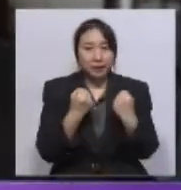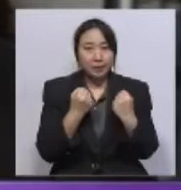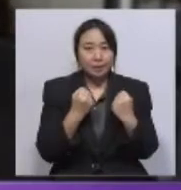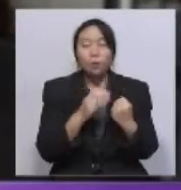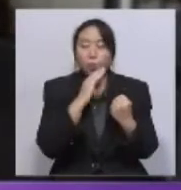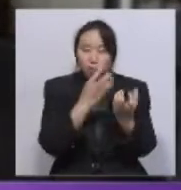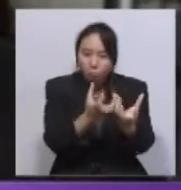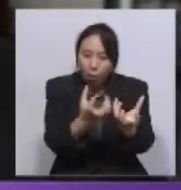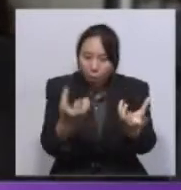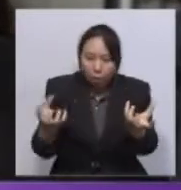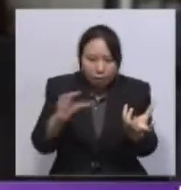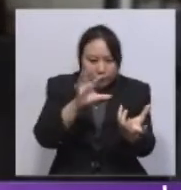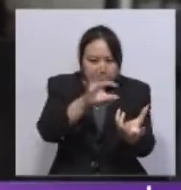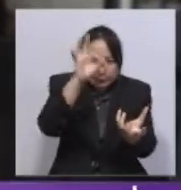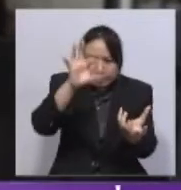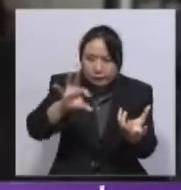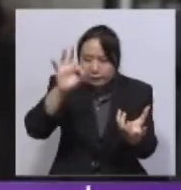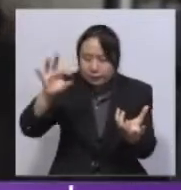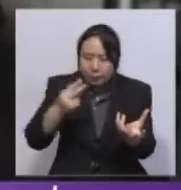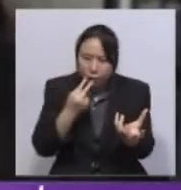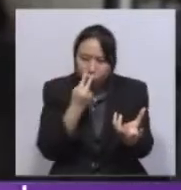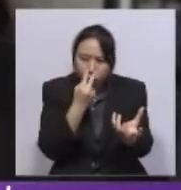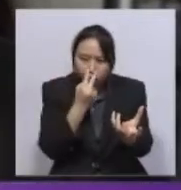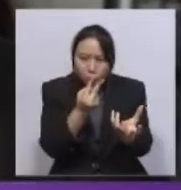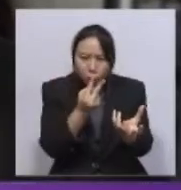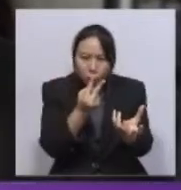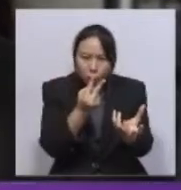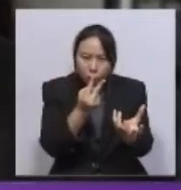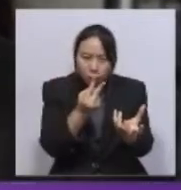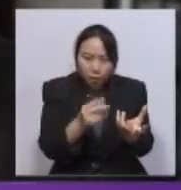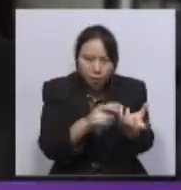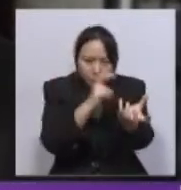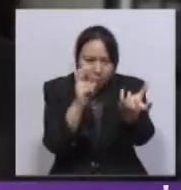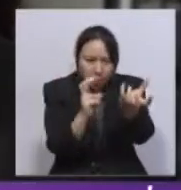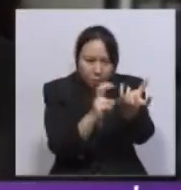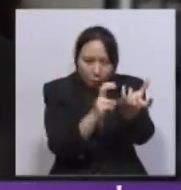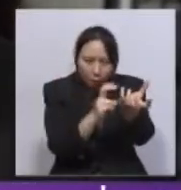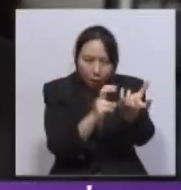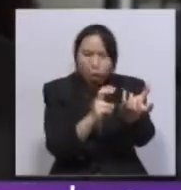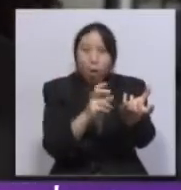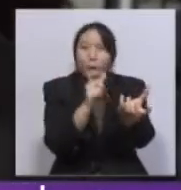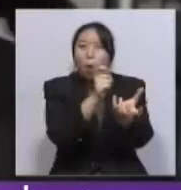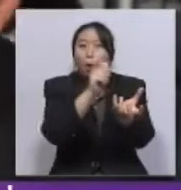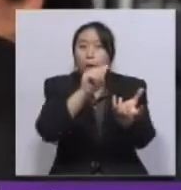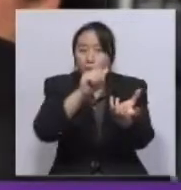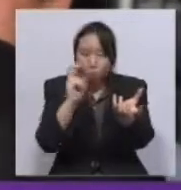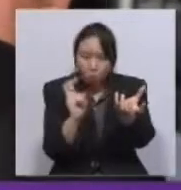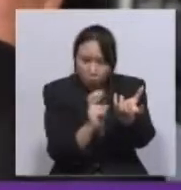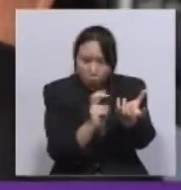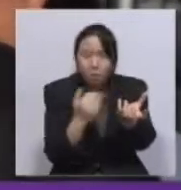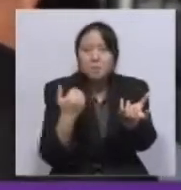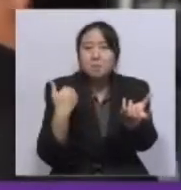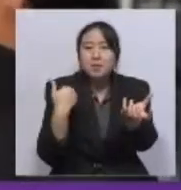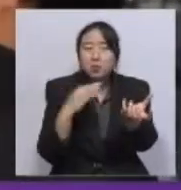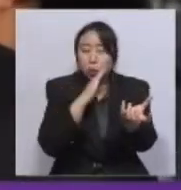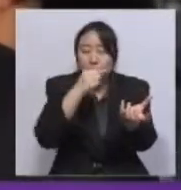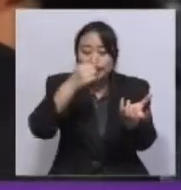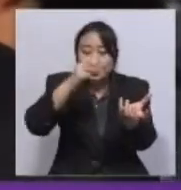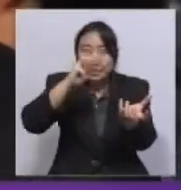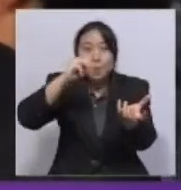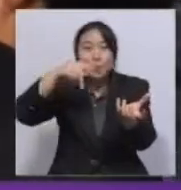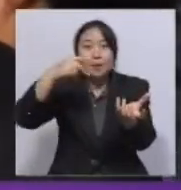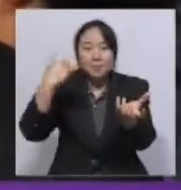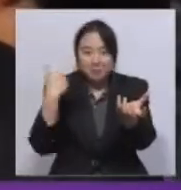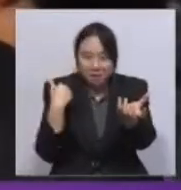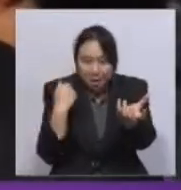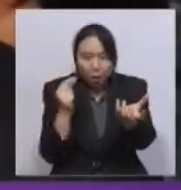าเลือกซื้อเลือกหาก็คือเลือกจากผลิตภัณฑ์ที่ได้รับการอนุญาตจากอย.แล้วก็ถ้ามีPrimary GMPด้วยเนี่ยก็คือเป็น